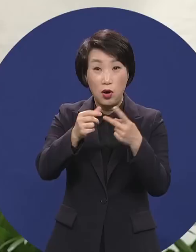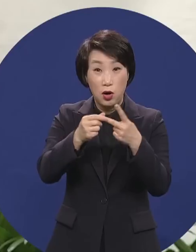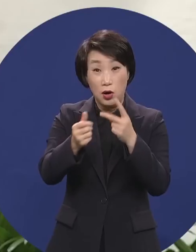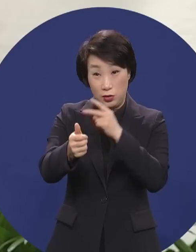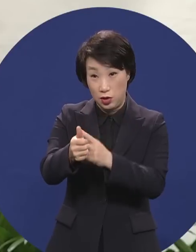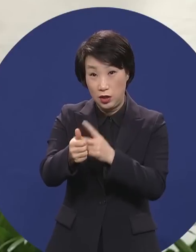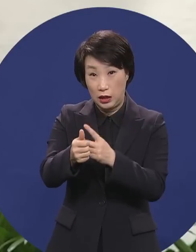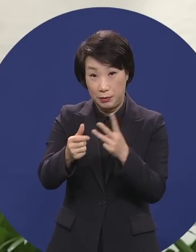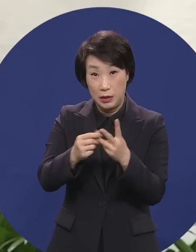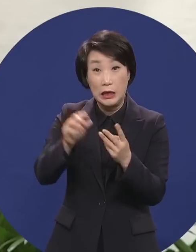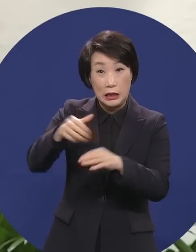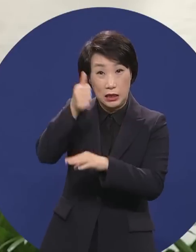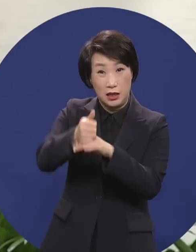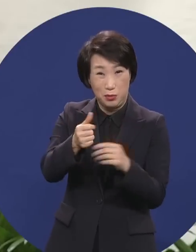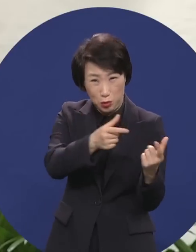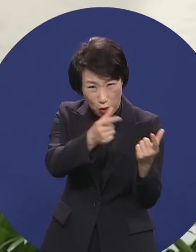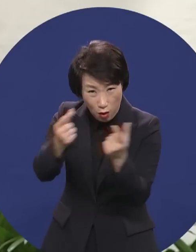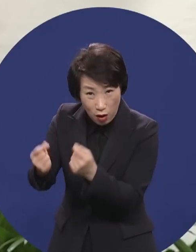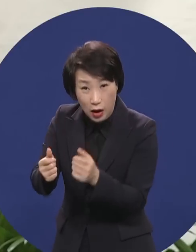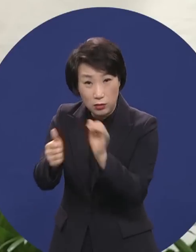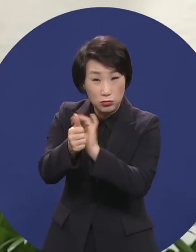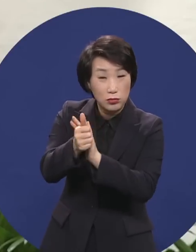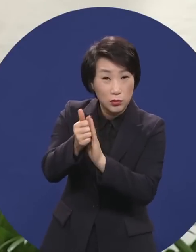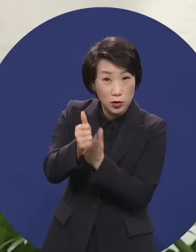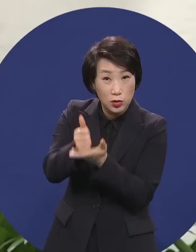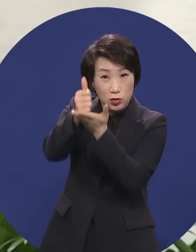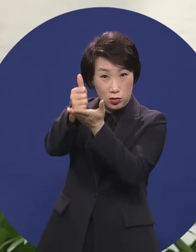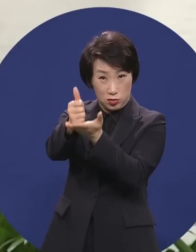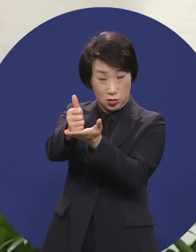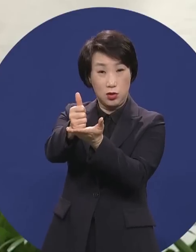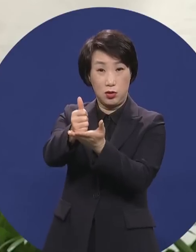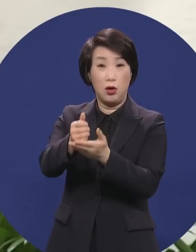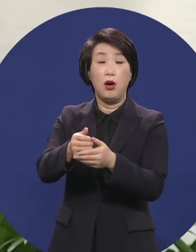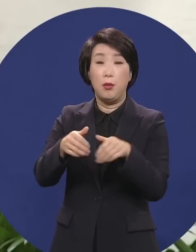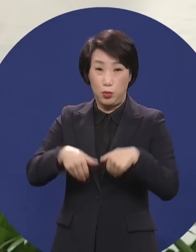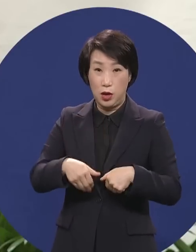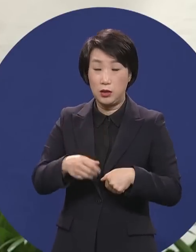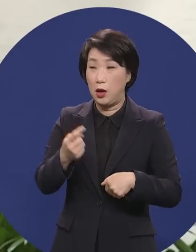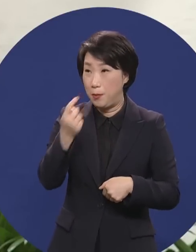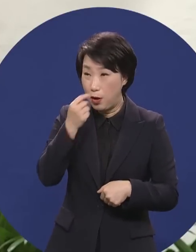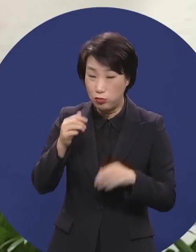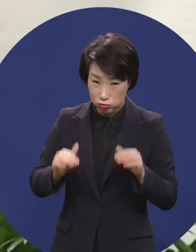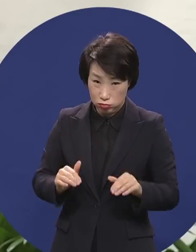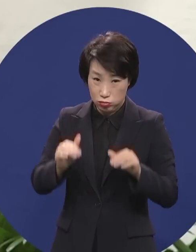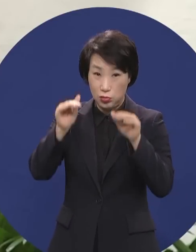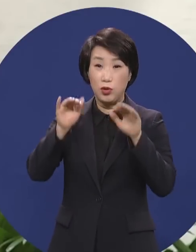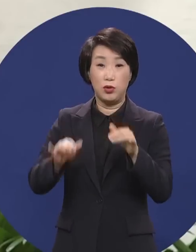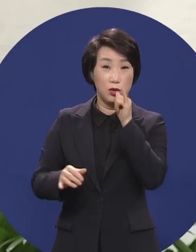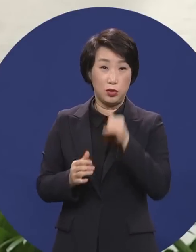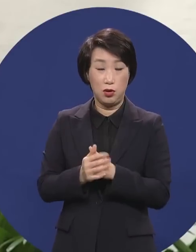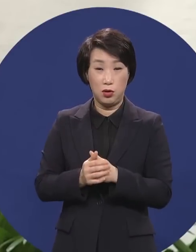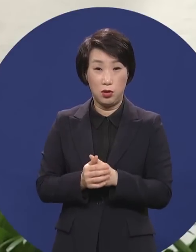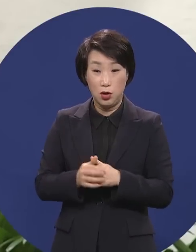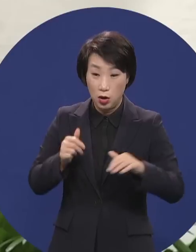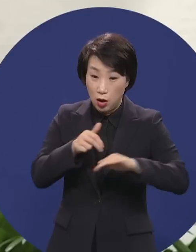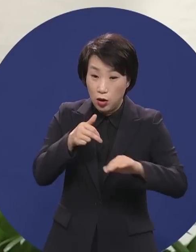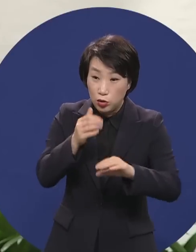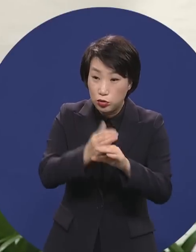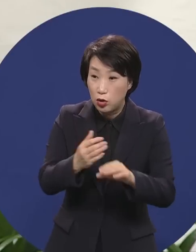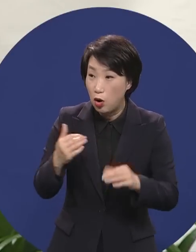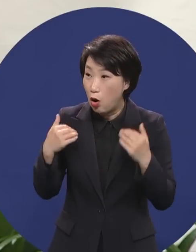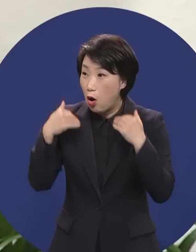대우하고 우대해 드려야 된다. 그래서 그게 잘 배워서 그래서 지나가다 어른 보면 인사 안